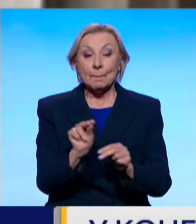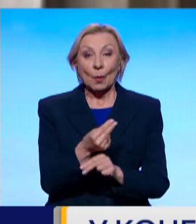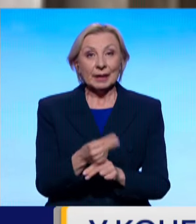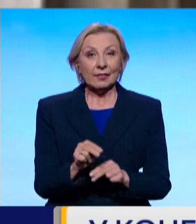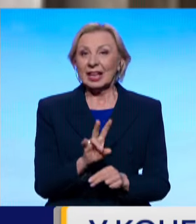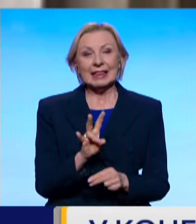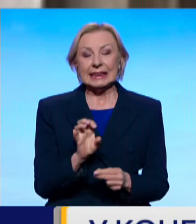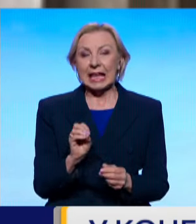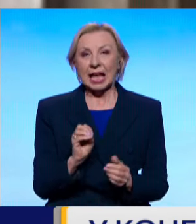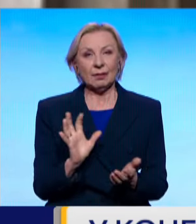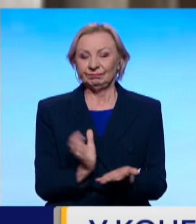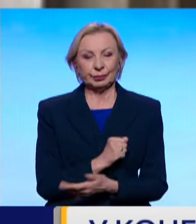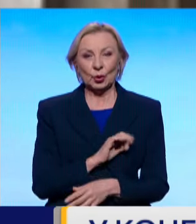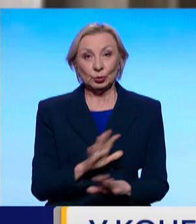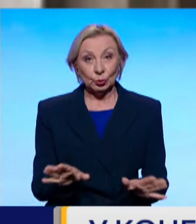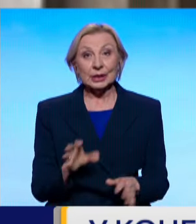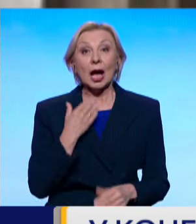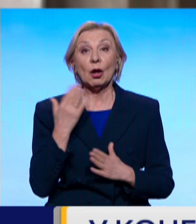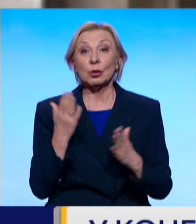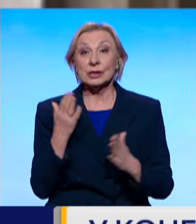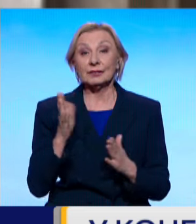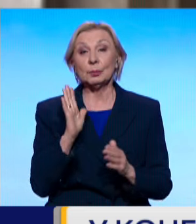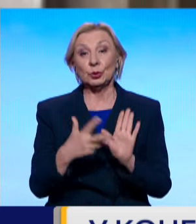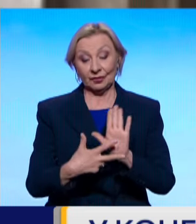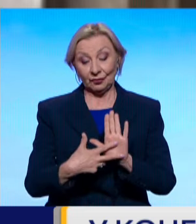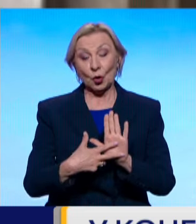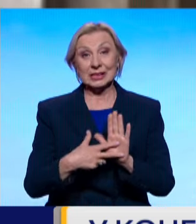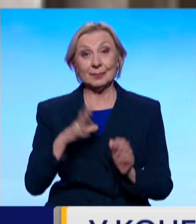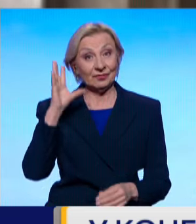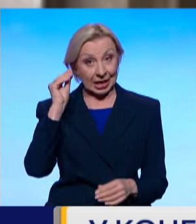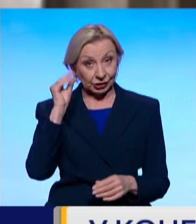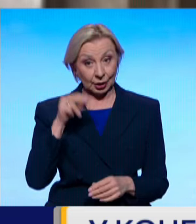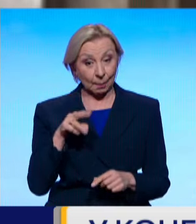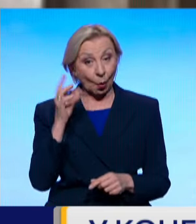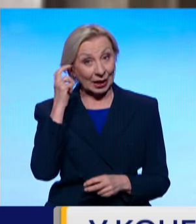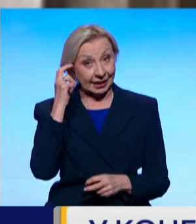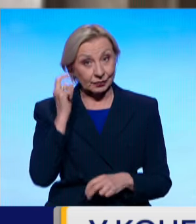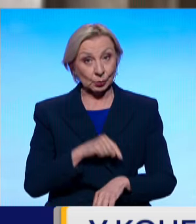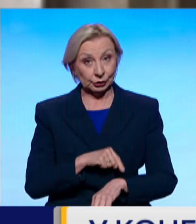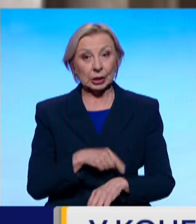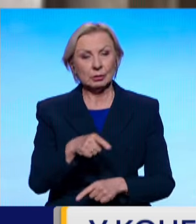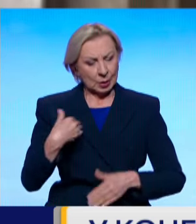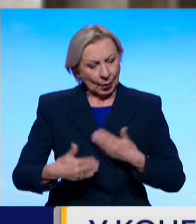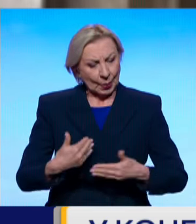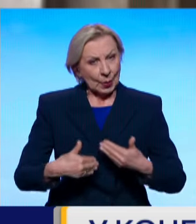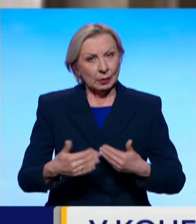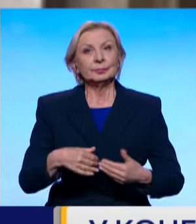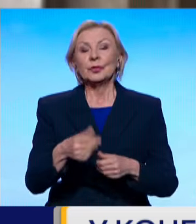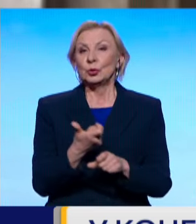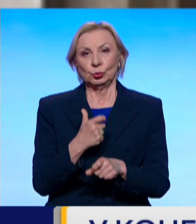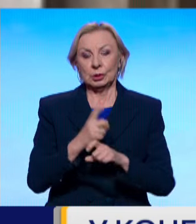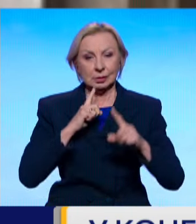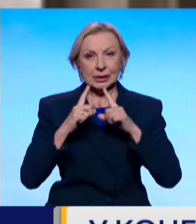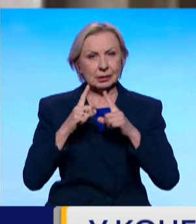не пройдуть. А голосування почнеться за Києвом в 8 годині вечора. А рухаються вони дуже швидко, саме засідання дуже